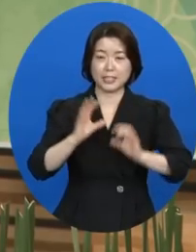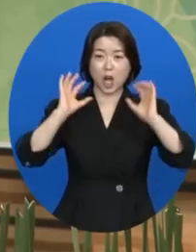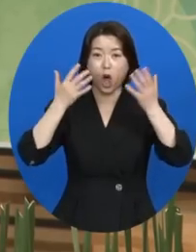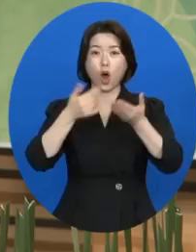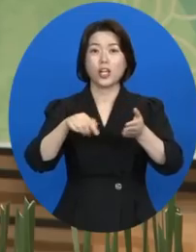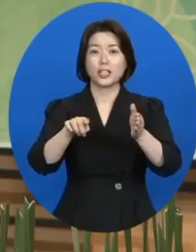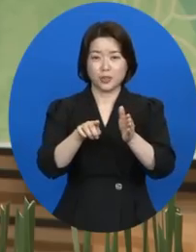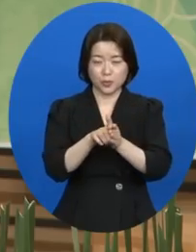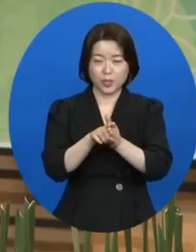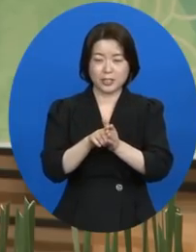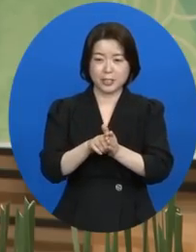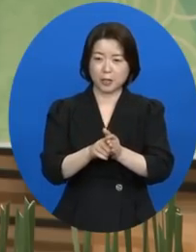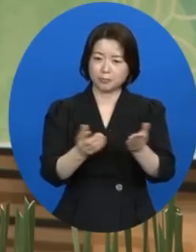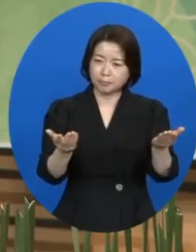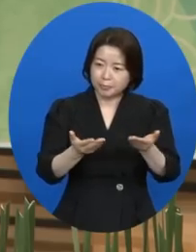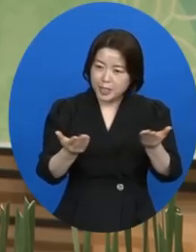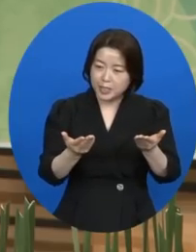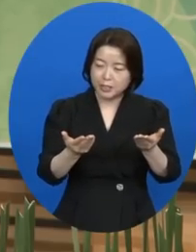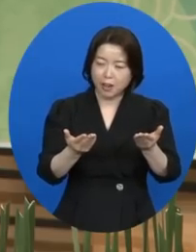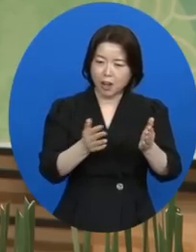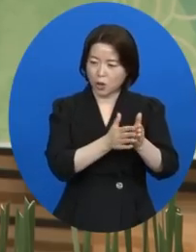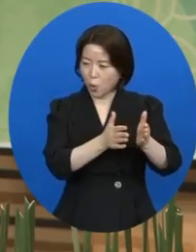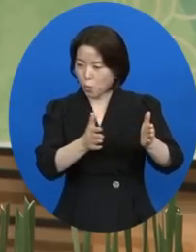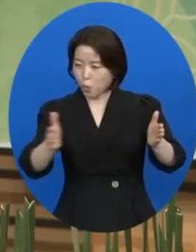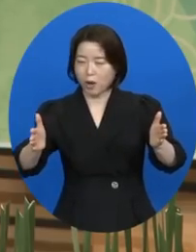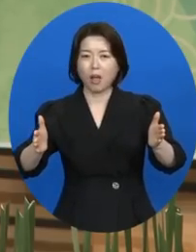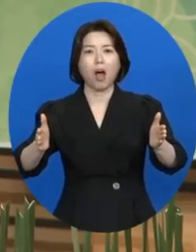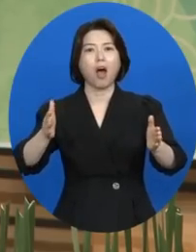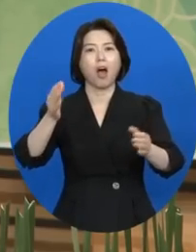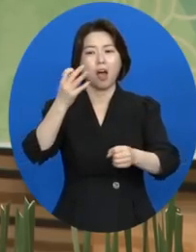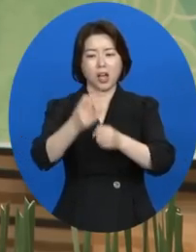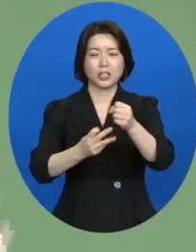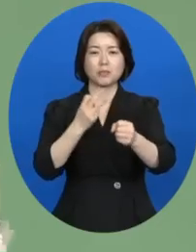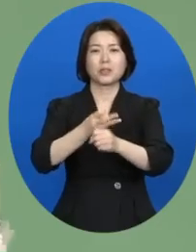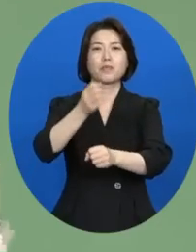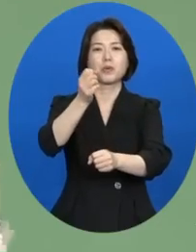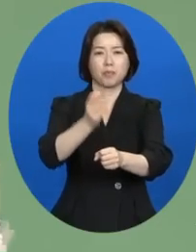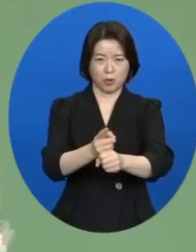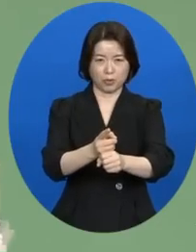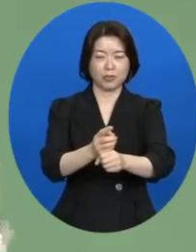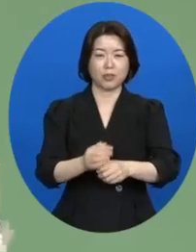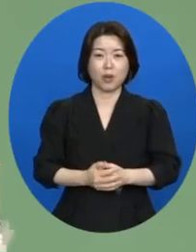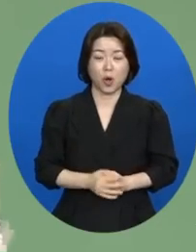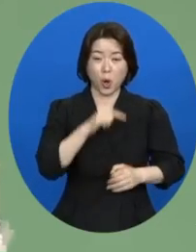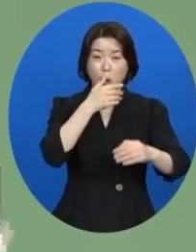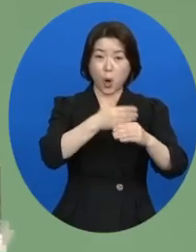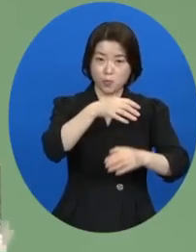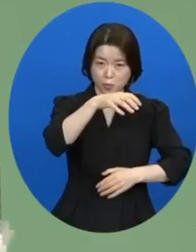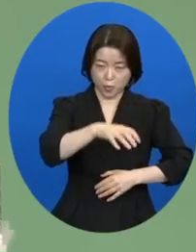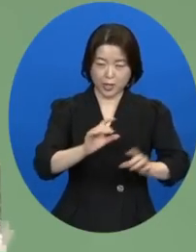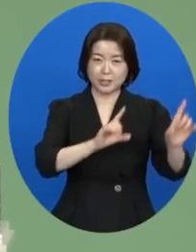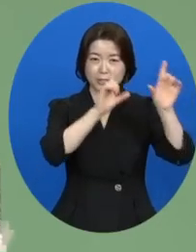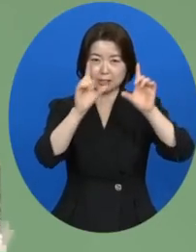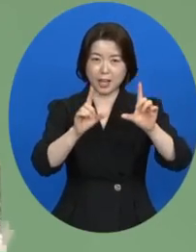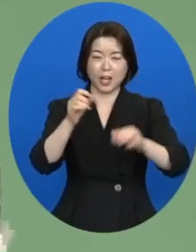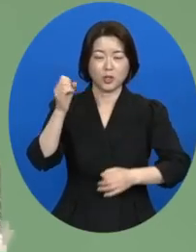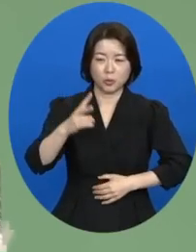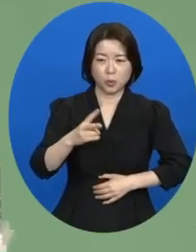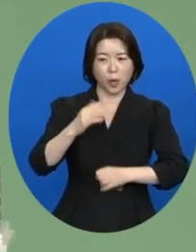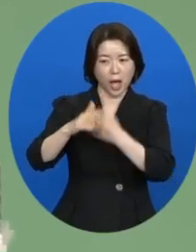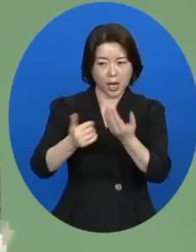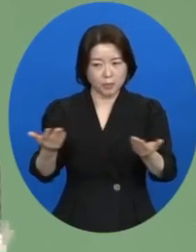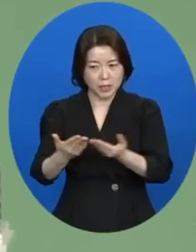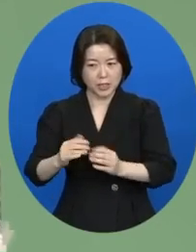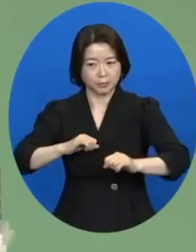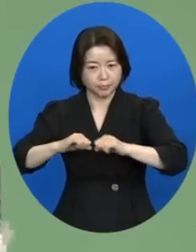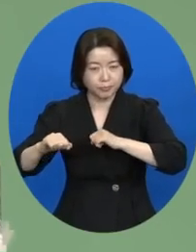위해 사역한 지가 벌써 13년이 흘렀습니다. 북한에서 살며 그리고 사역한